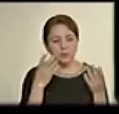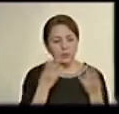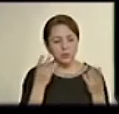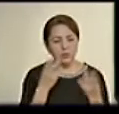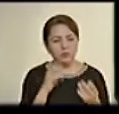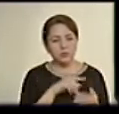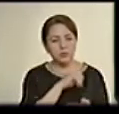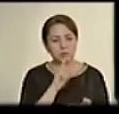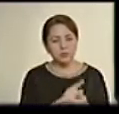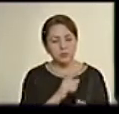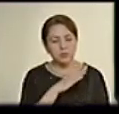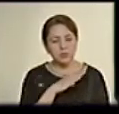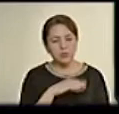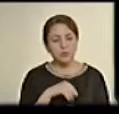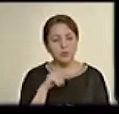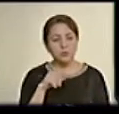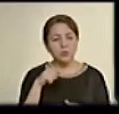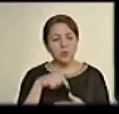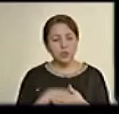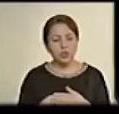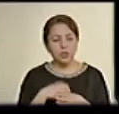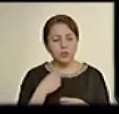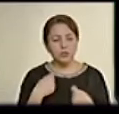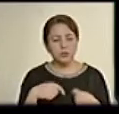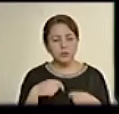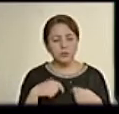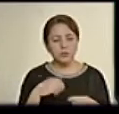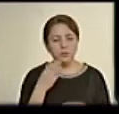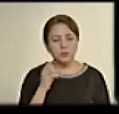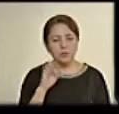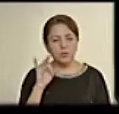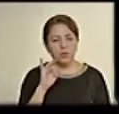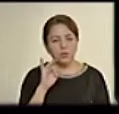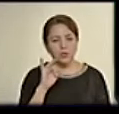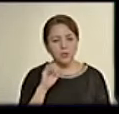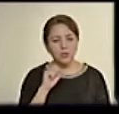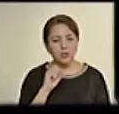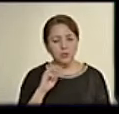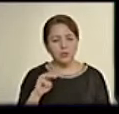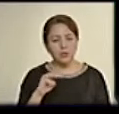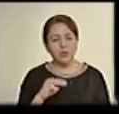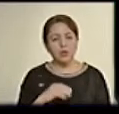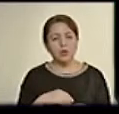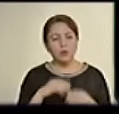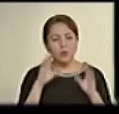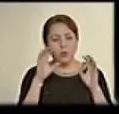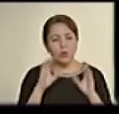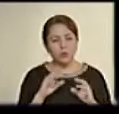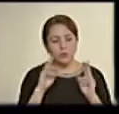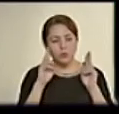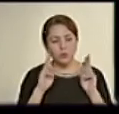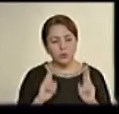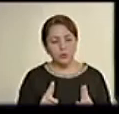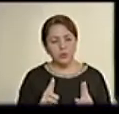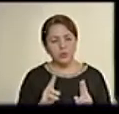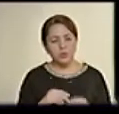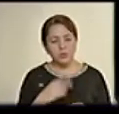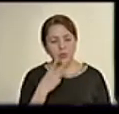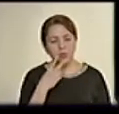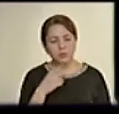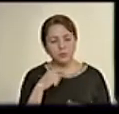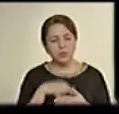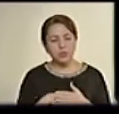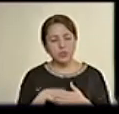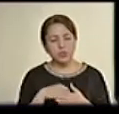o'quvchilar. Mana shunday ichki savdoda asosan shariat qonun qoidalari, islom odob axloq qoidalari asosida ichki savdo